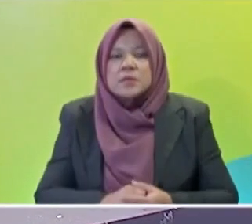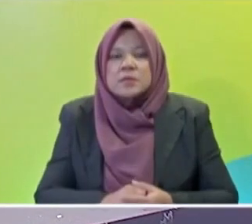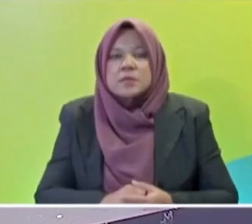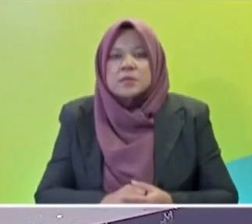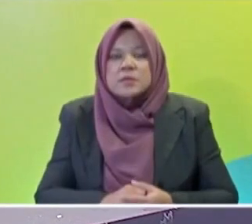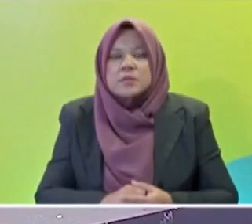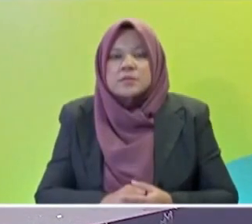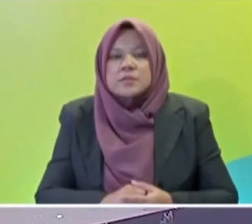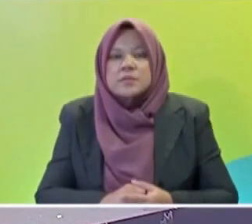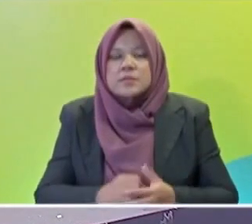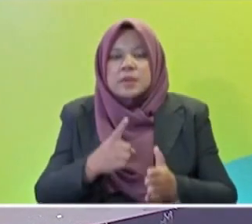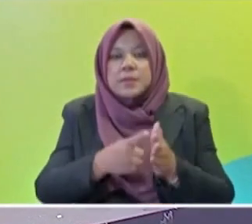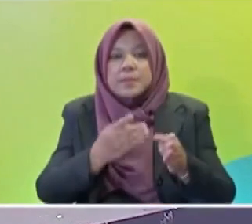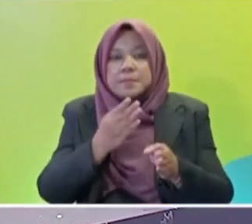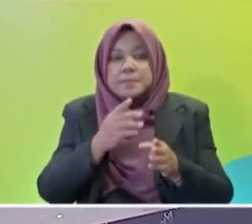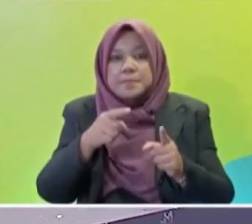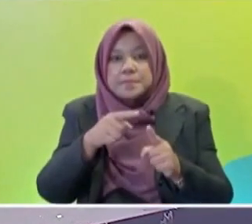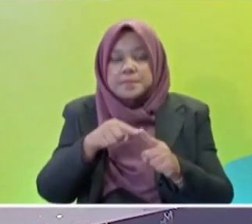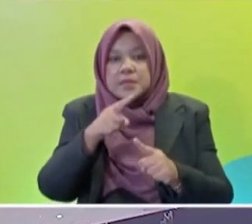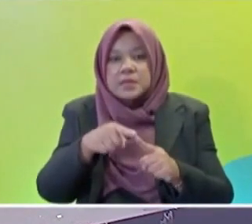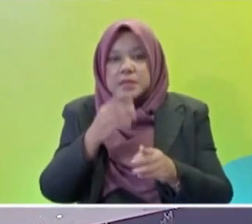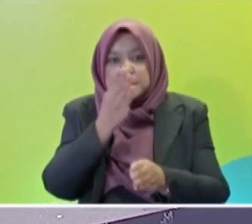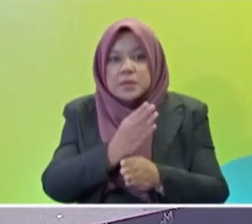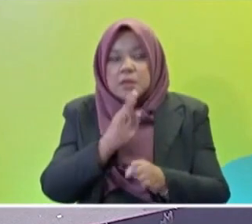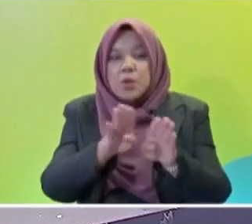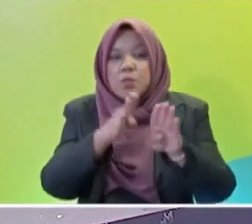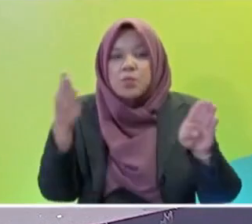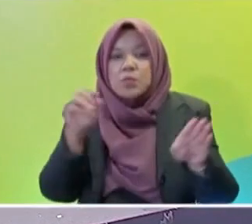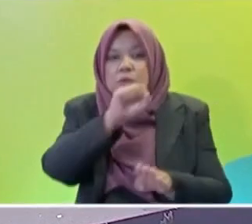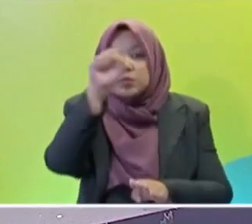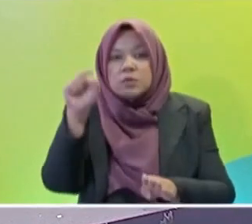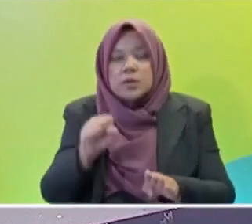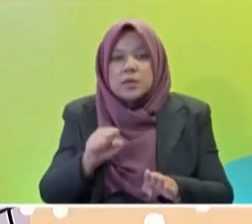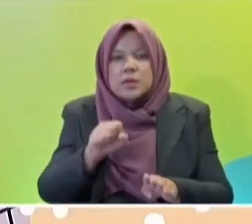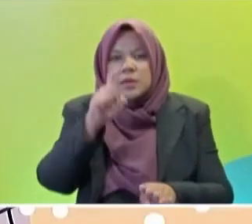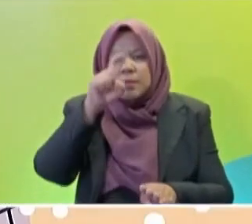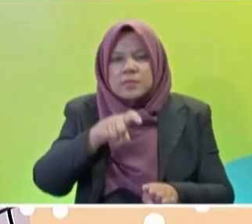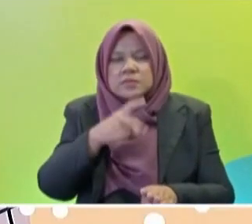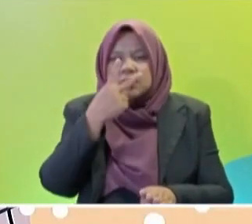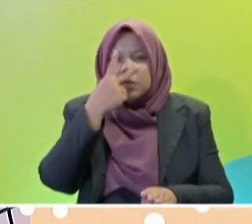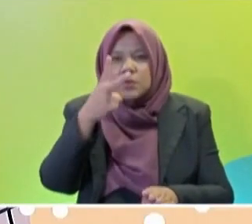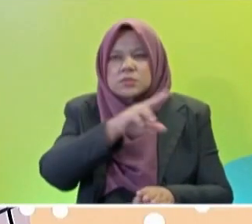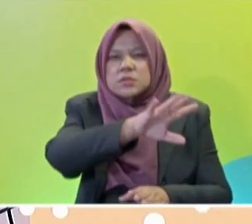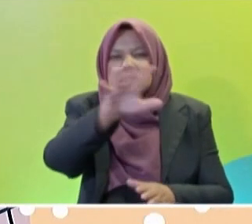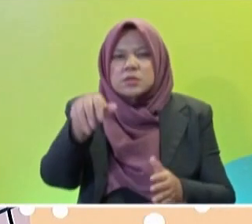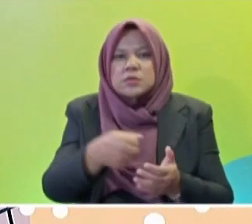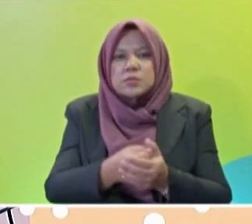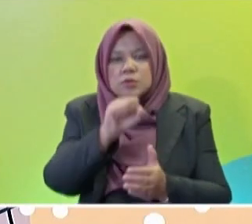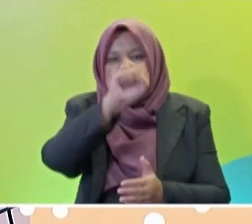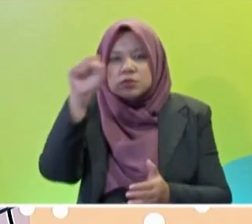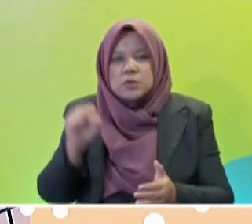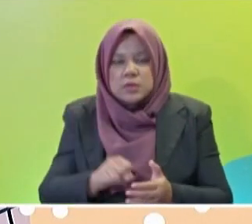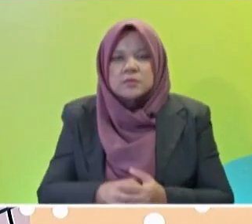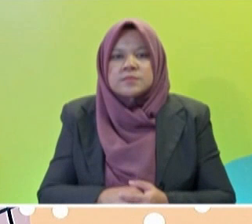apabila dibenarkan untuk membuka kertas olahan Oke semua soal yang terlebih dahulu